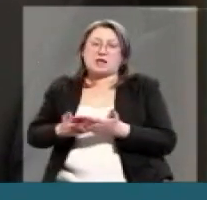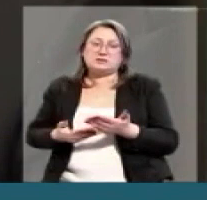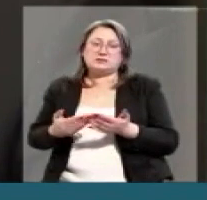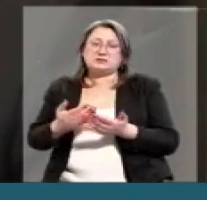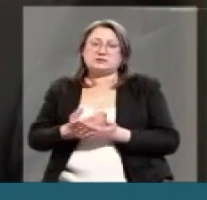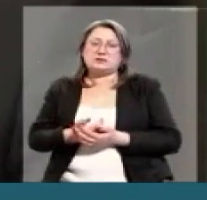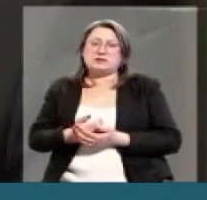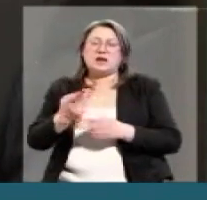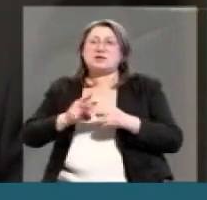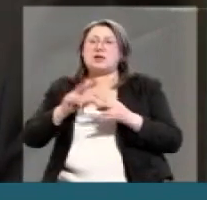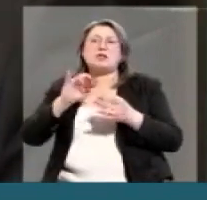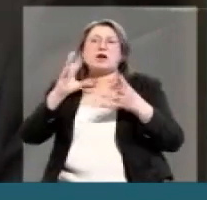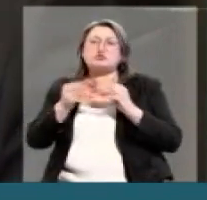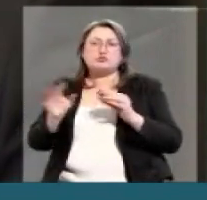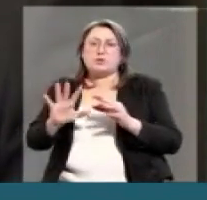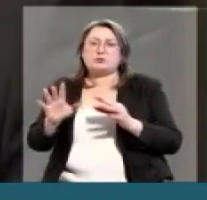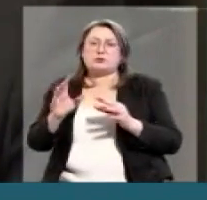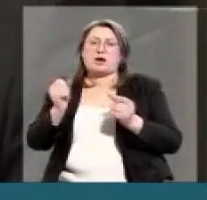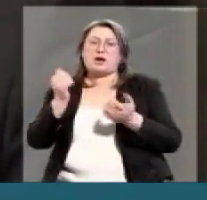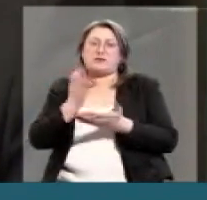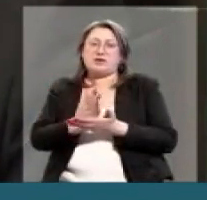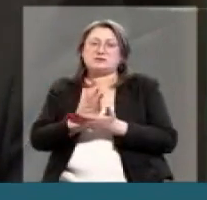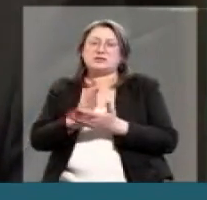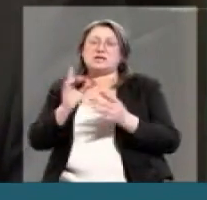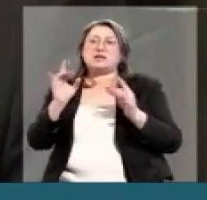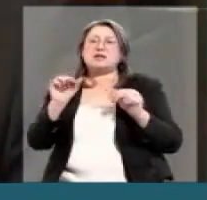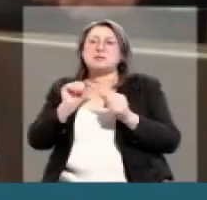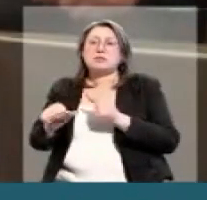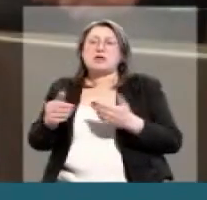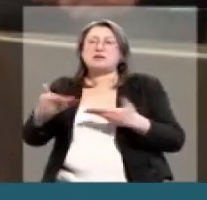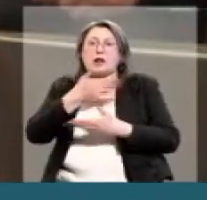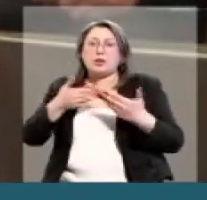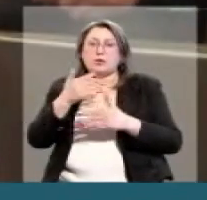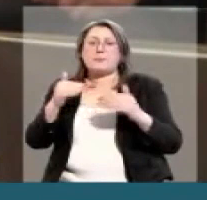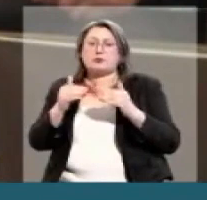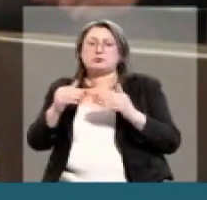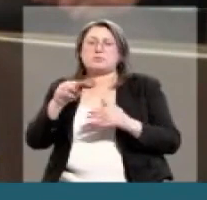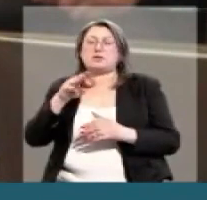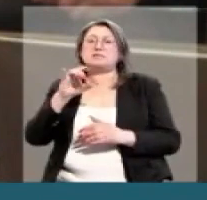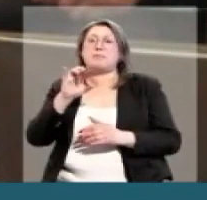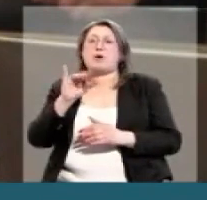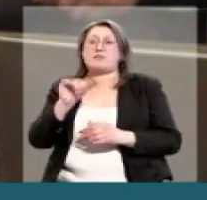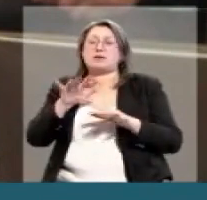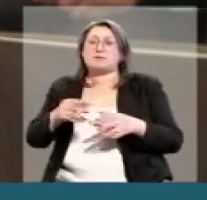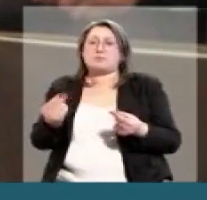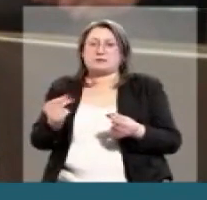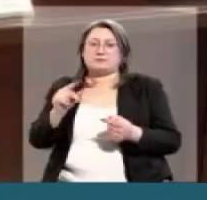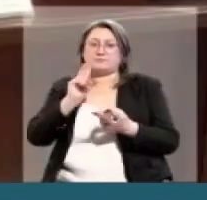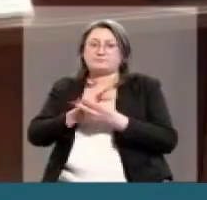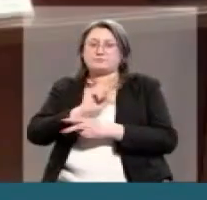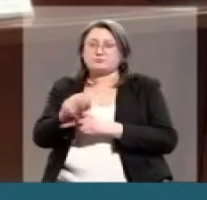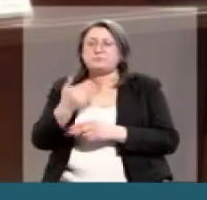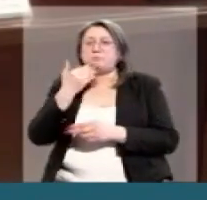это является не отчетом, не докладом перед вами, а является именно диалог, партнерство. Гульжана Силбекова – местный предприниматель. На встречу